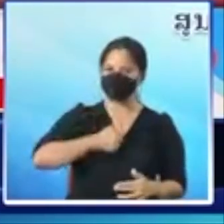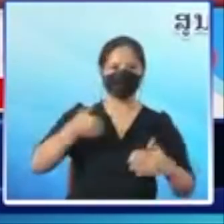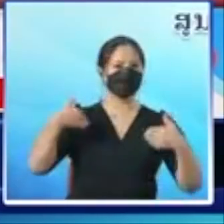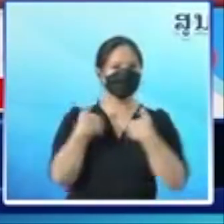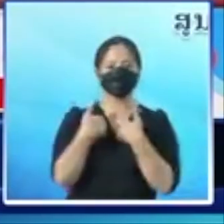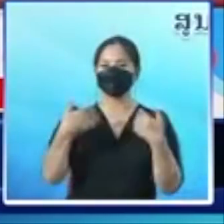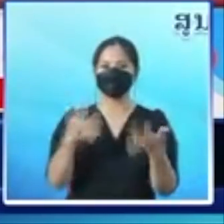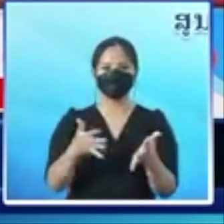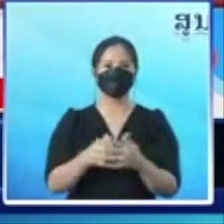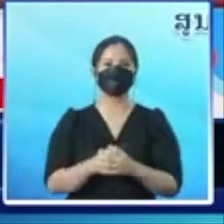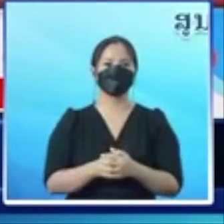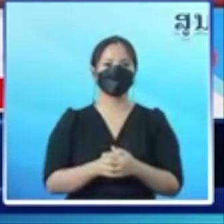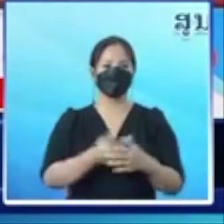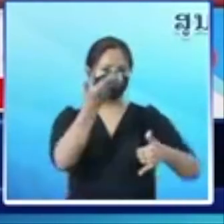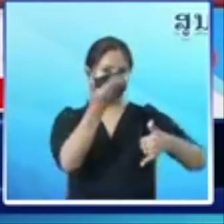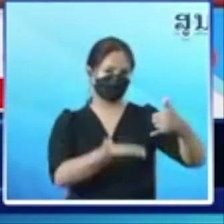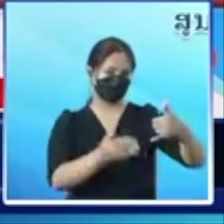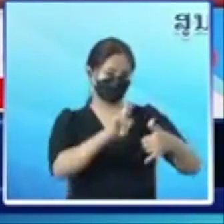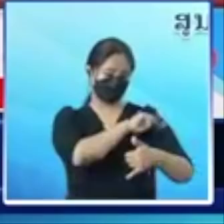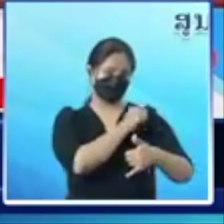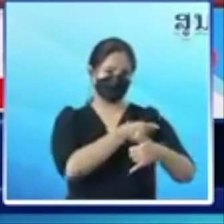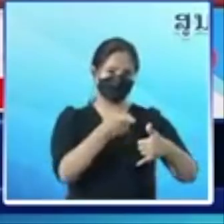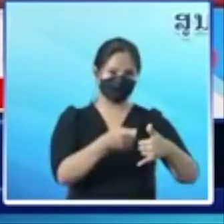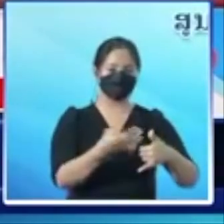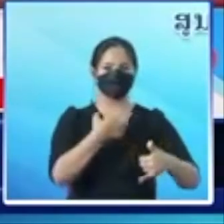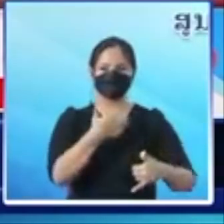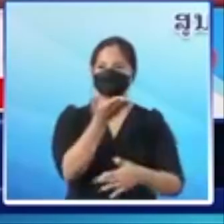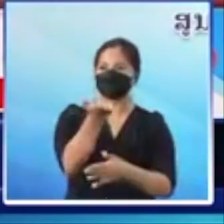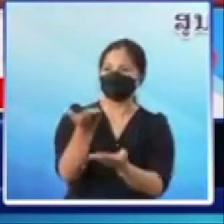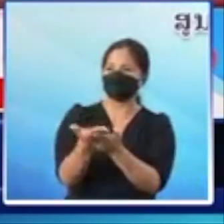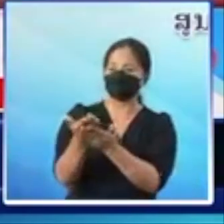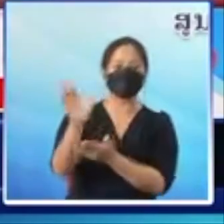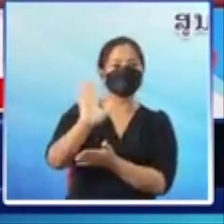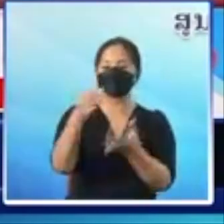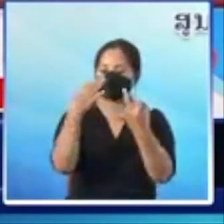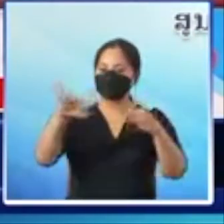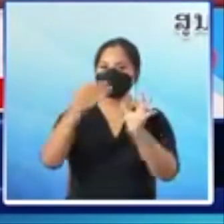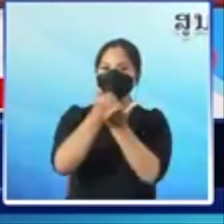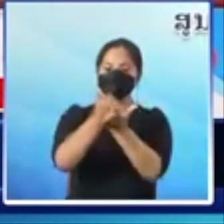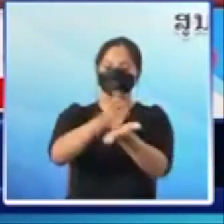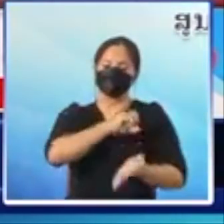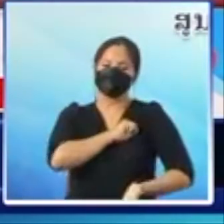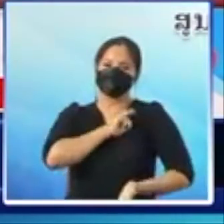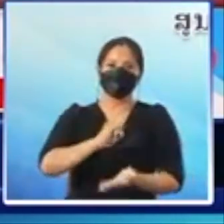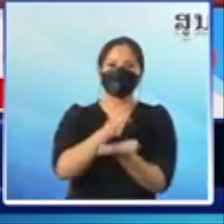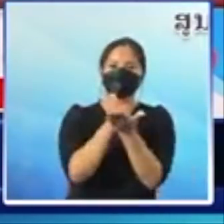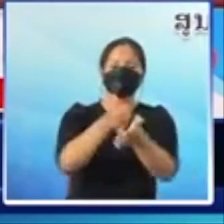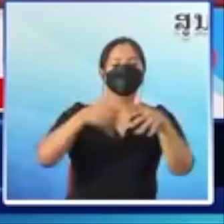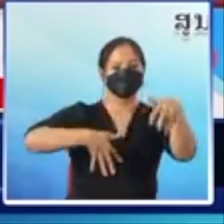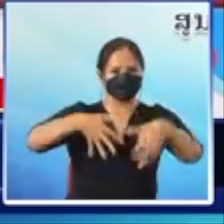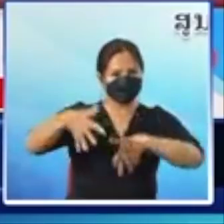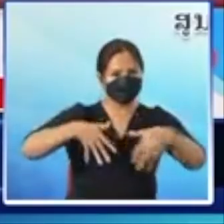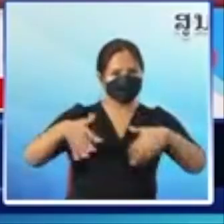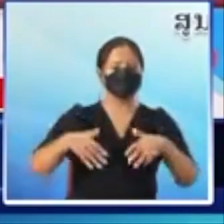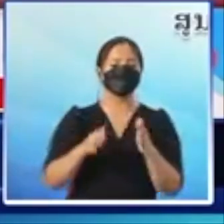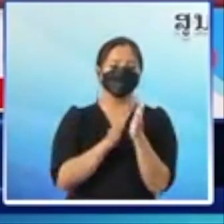นเองก็บ่ได้เรียกห้องอันใดเนาะเพิ่นปฏิบัติหน้าที่ด้วยความตื่น